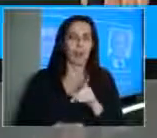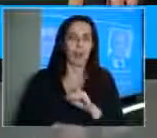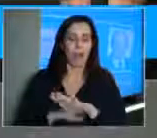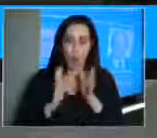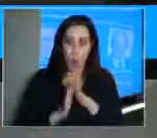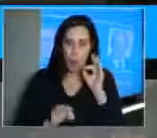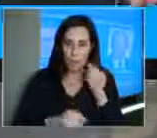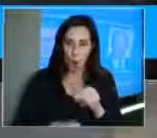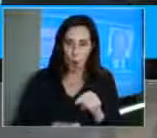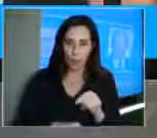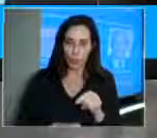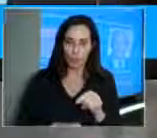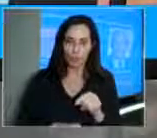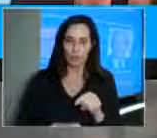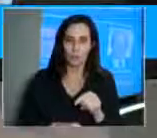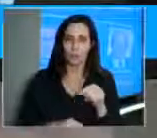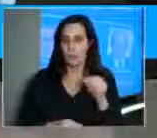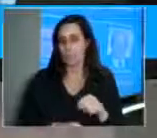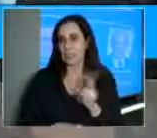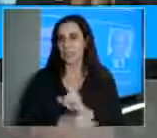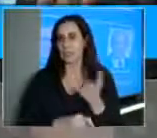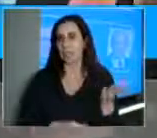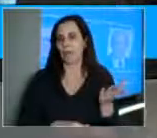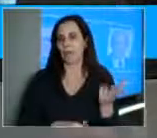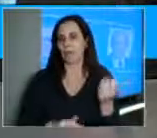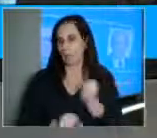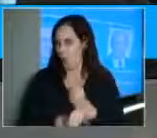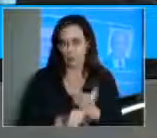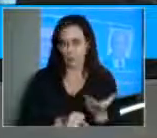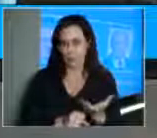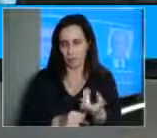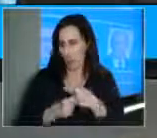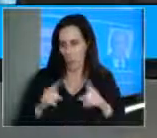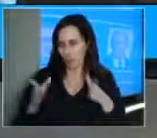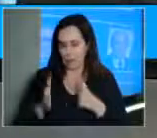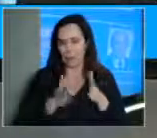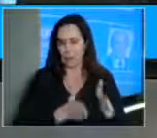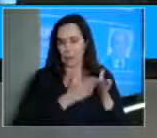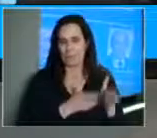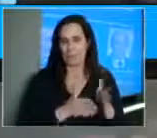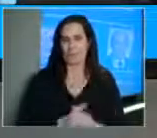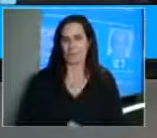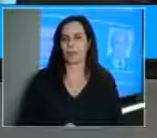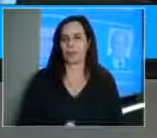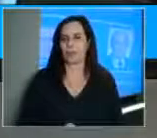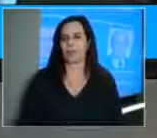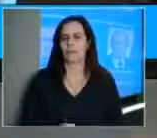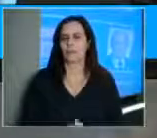כל מערכת בחירות בצדק היא ספין אחד שמתנהל בווריאציות אינסופיות של